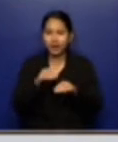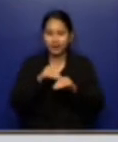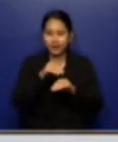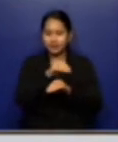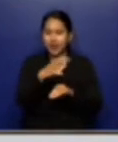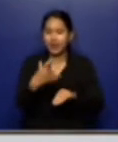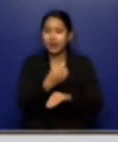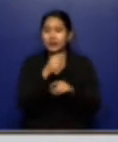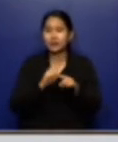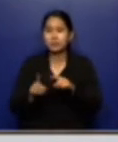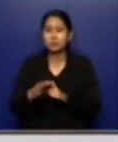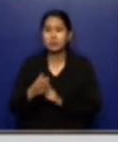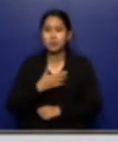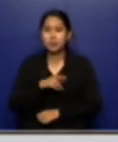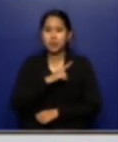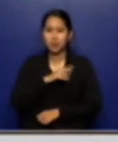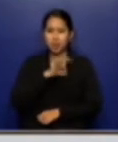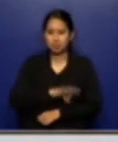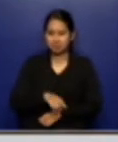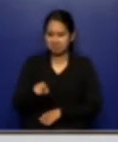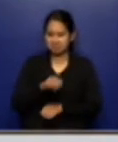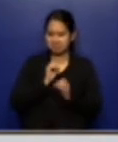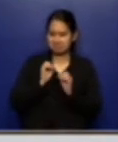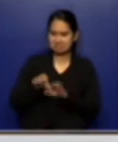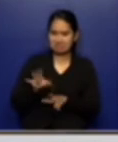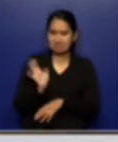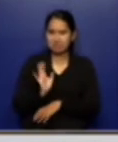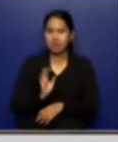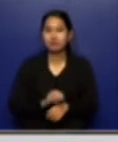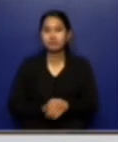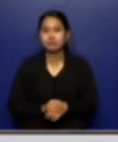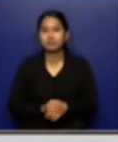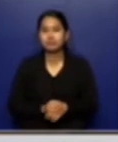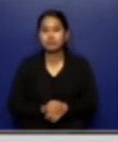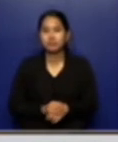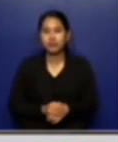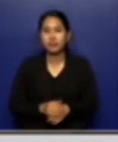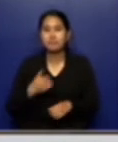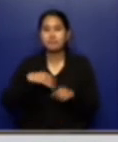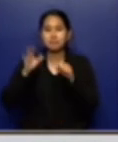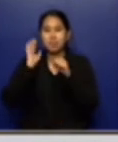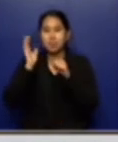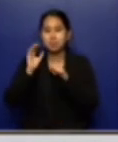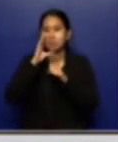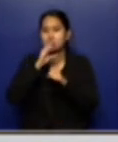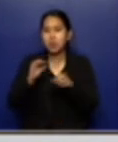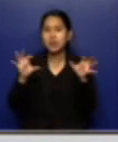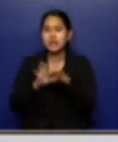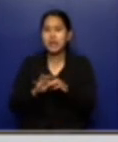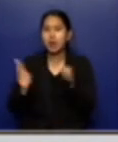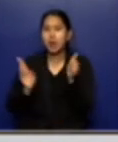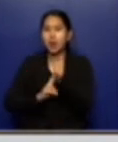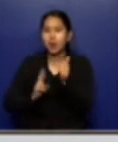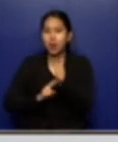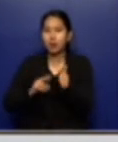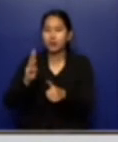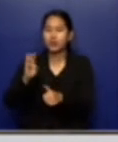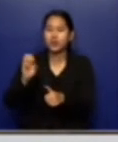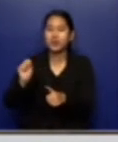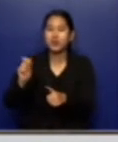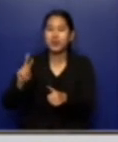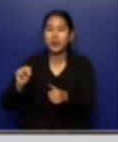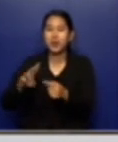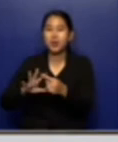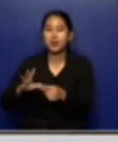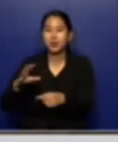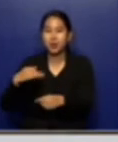บอกว่าผมเองเนี่ยไปจงเกียรติจงชังรองนายกอะไรมากมายขนาดนั้นอภิปรายทีไรก็พูดแต่เรื่องรองวิษณุกับรองสมคิด